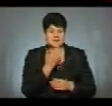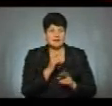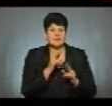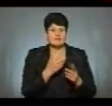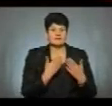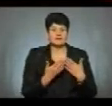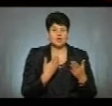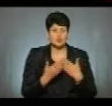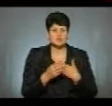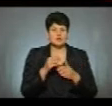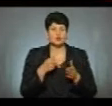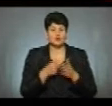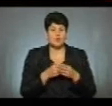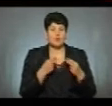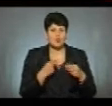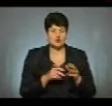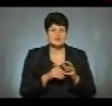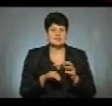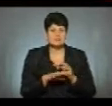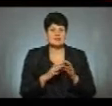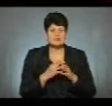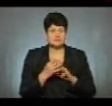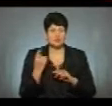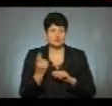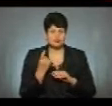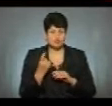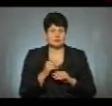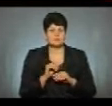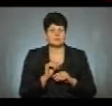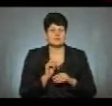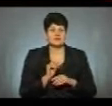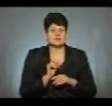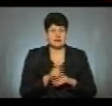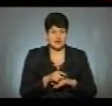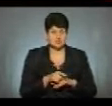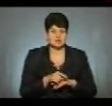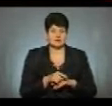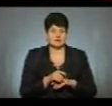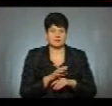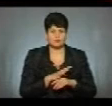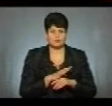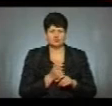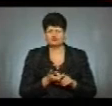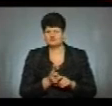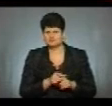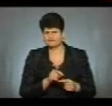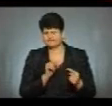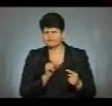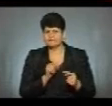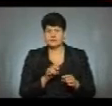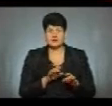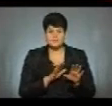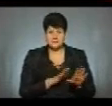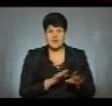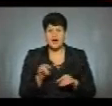ви ставитесь до продажу земель сільськогосподарського призначення, було вкрай негативне рішення. А